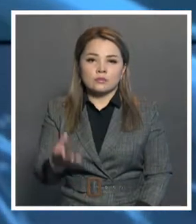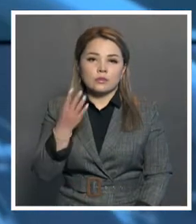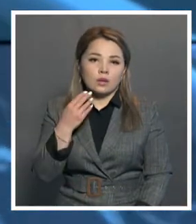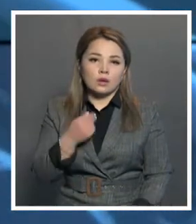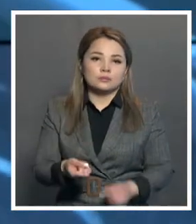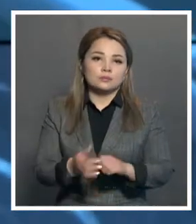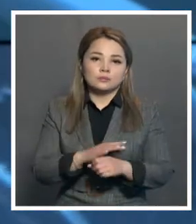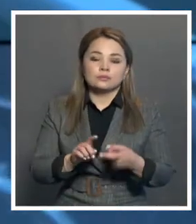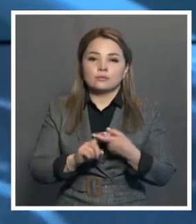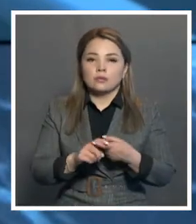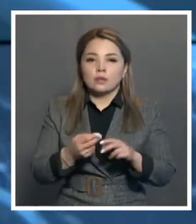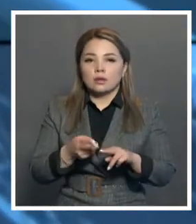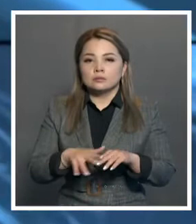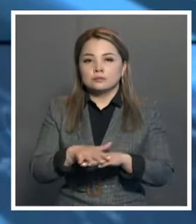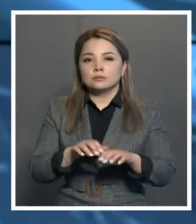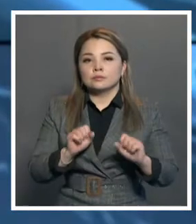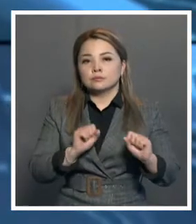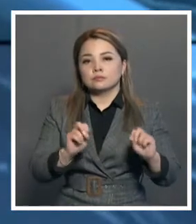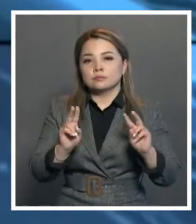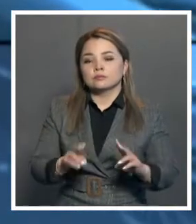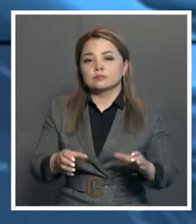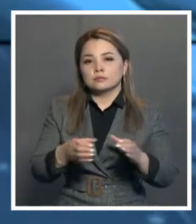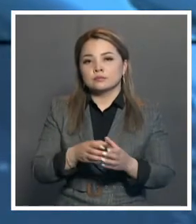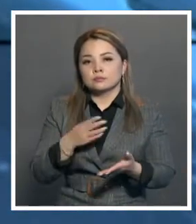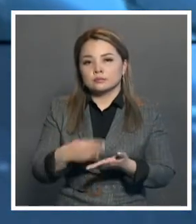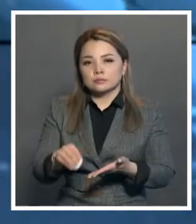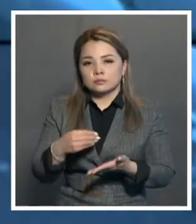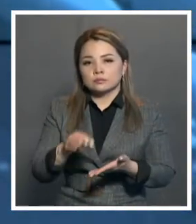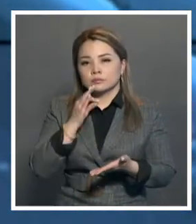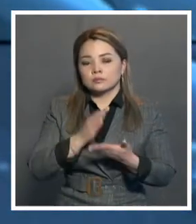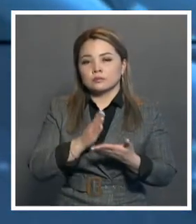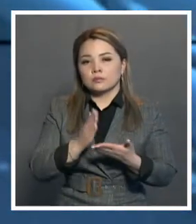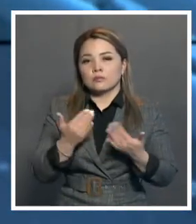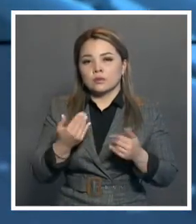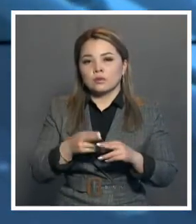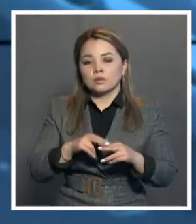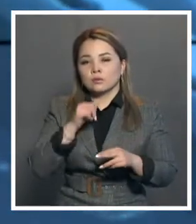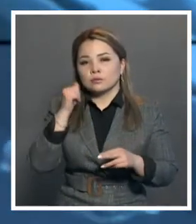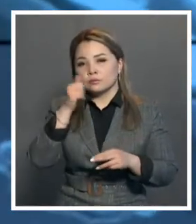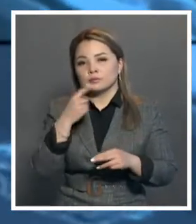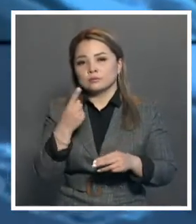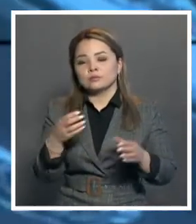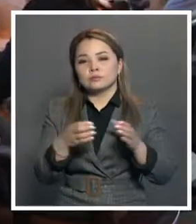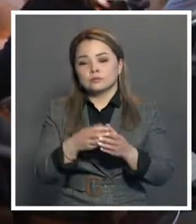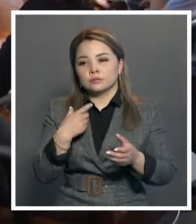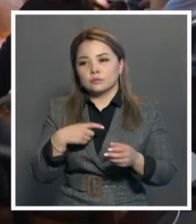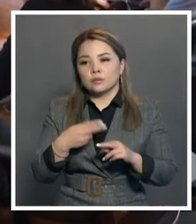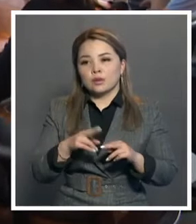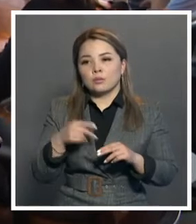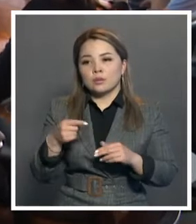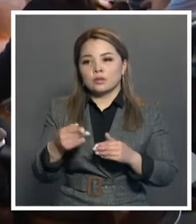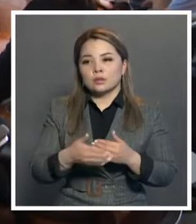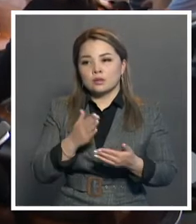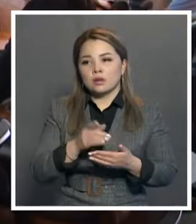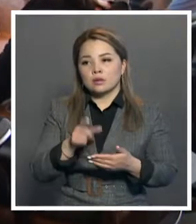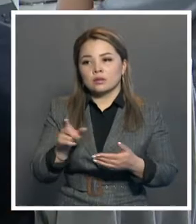Алматылықтар COVID-19-ға арналған сақтандыру полистерін жаппай сатып ала бастады. Былтырдан бері бір компанияның өзінен 1000-нан аса